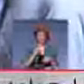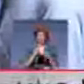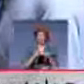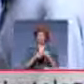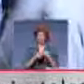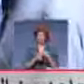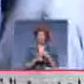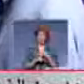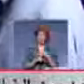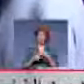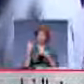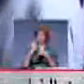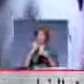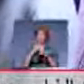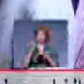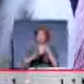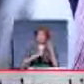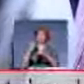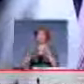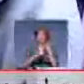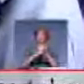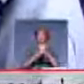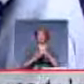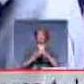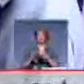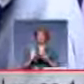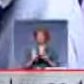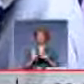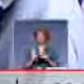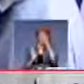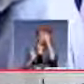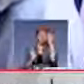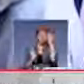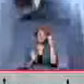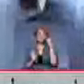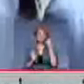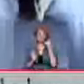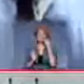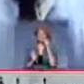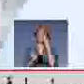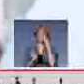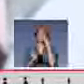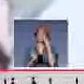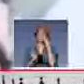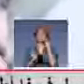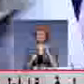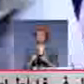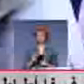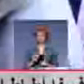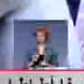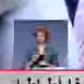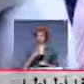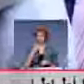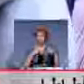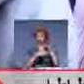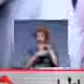لا. حاجة سمرة كده عدت اليوم اللي انا شفت فيه بسرعة كده. اه يعني ممكن تقول هو خداع بصل؟ ممكن. في الأوضة دي